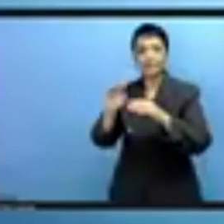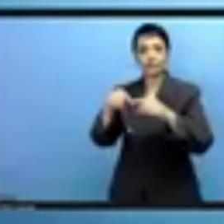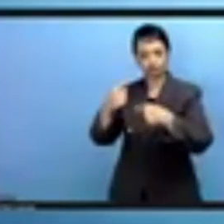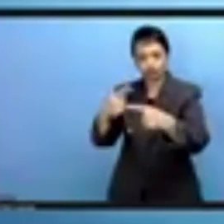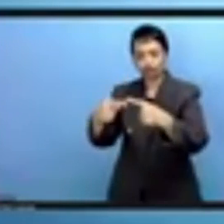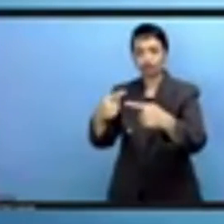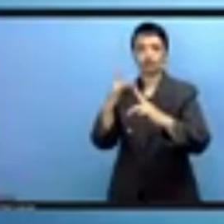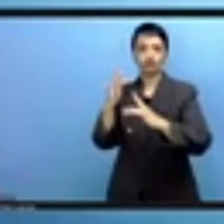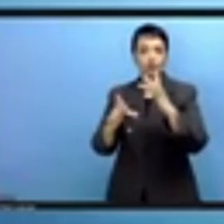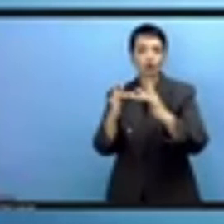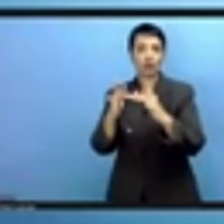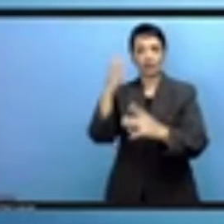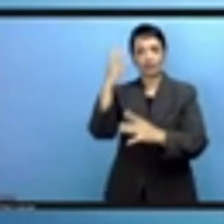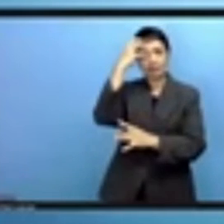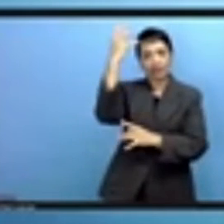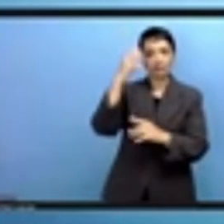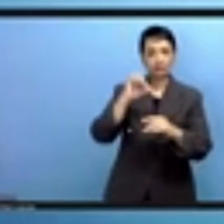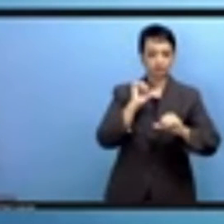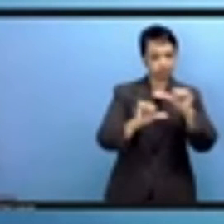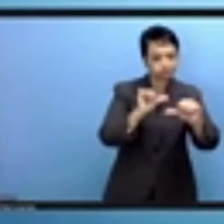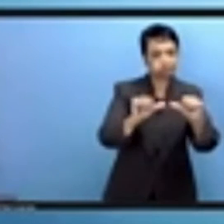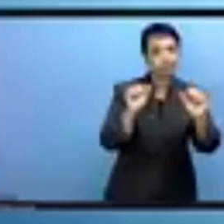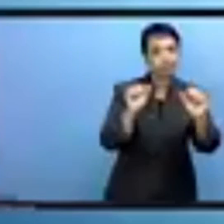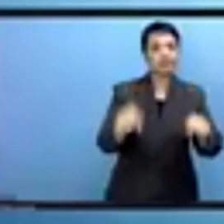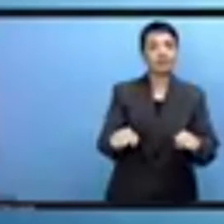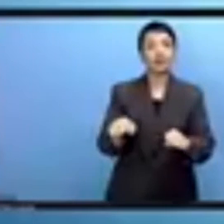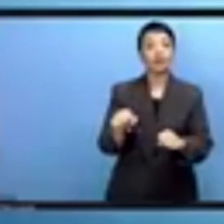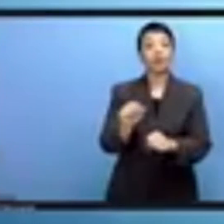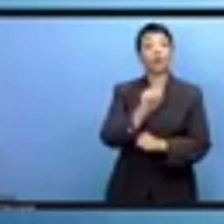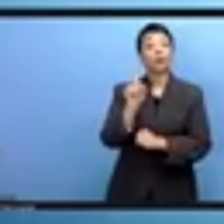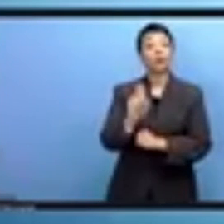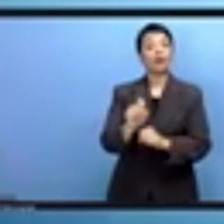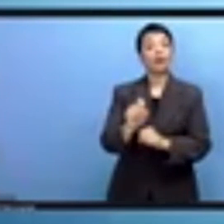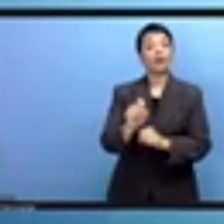政府和商界的活动受到阻碍，